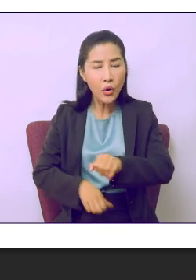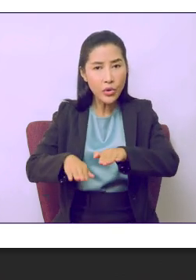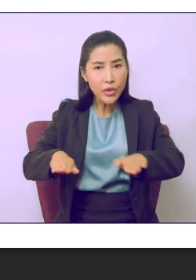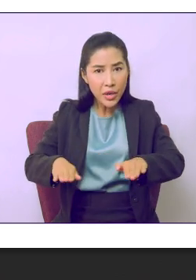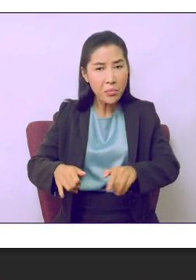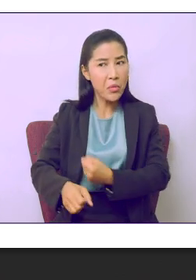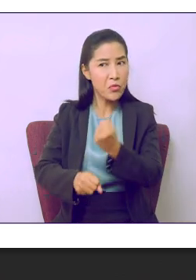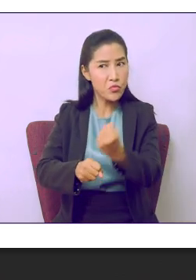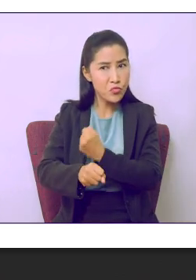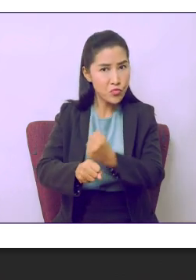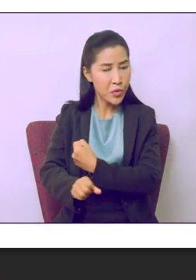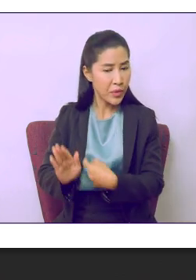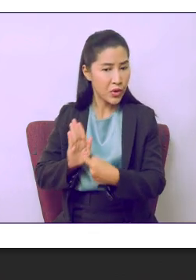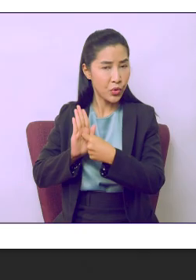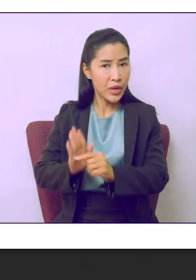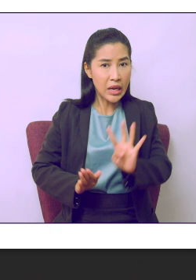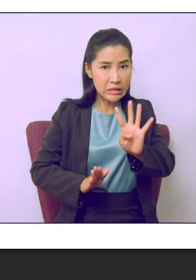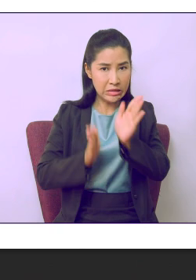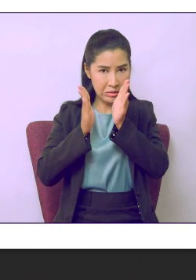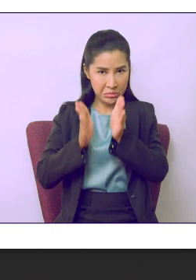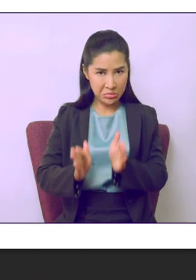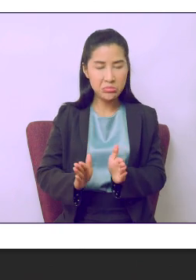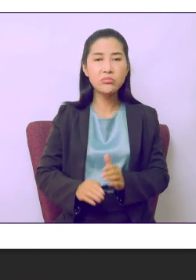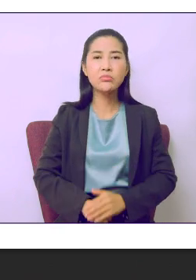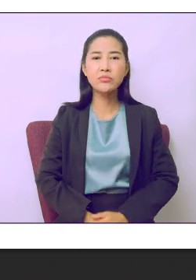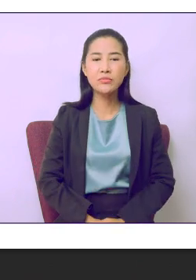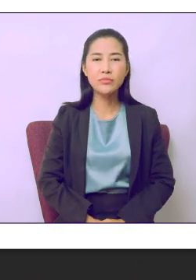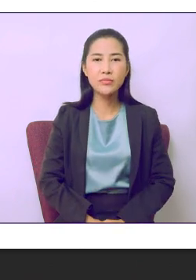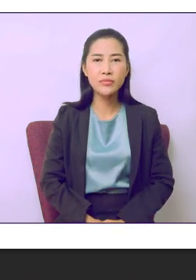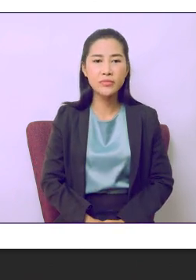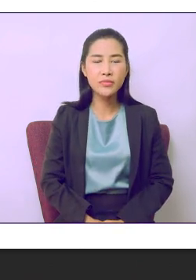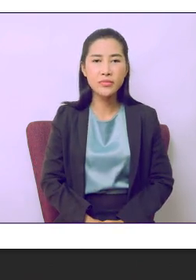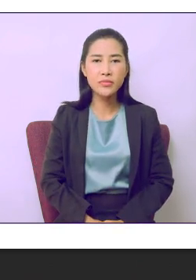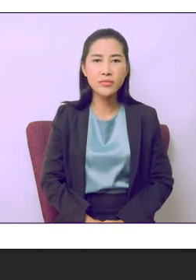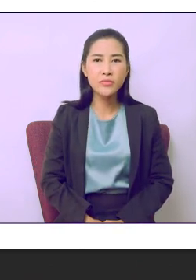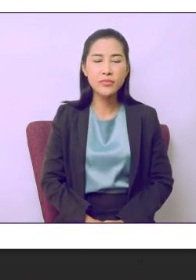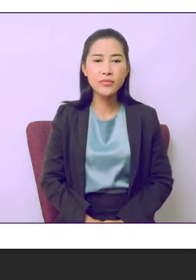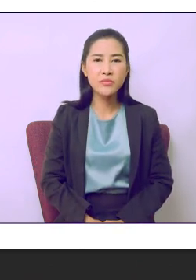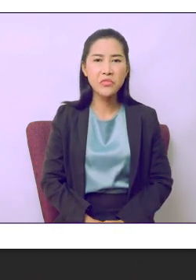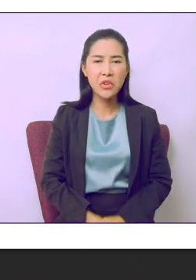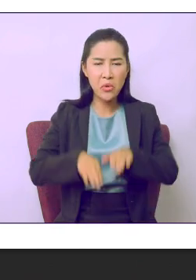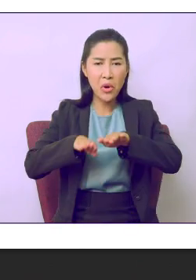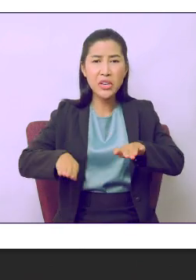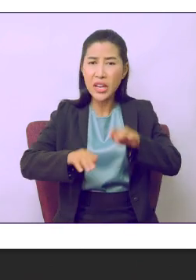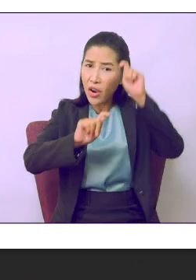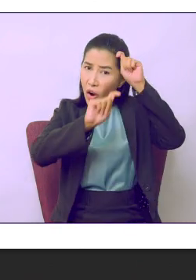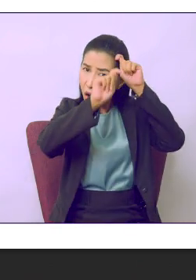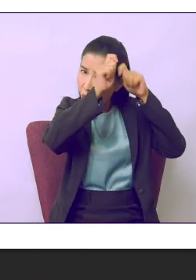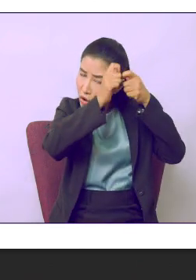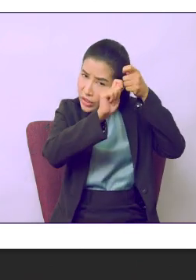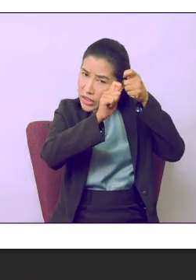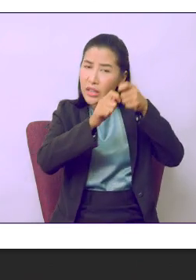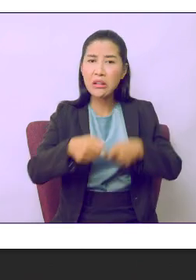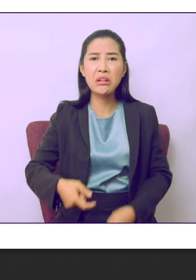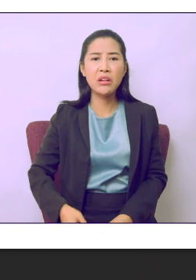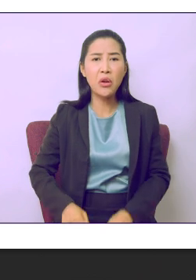อ่าตัวPilot studyนะครับแล้วก็เรื่องของนะครับเด็กอิสตินะครับเอ่อ